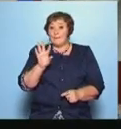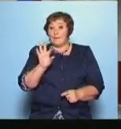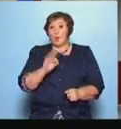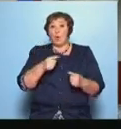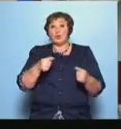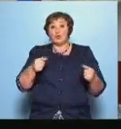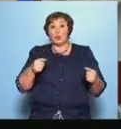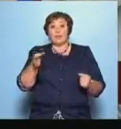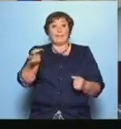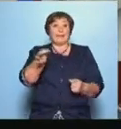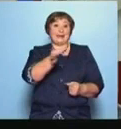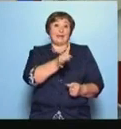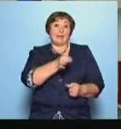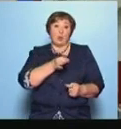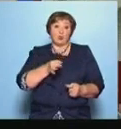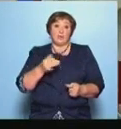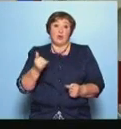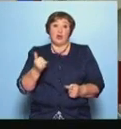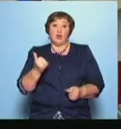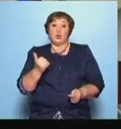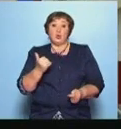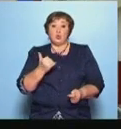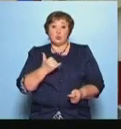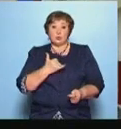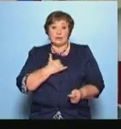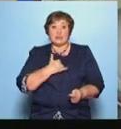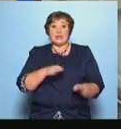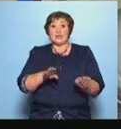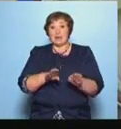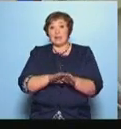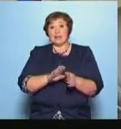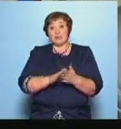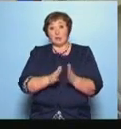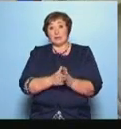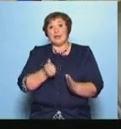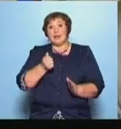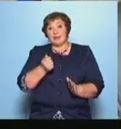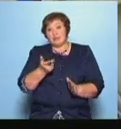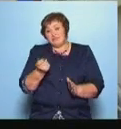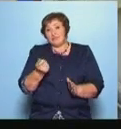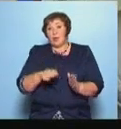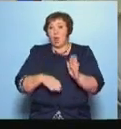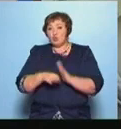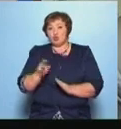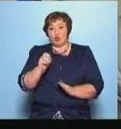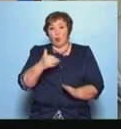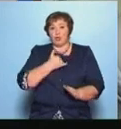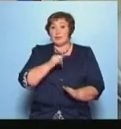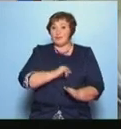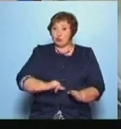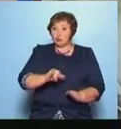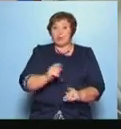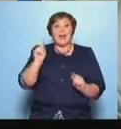другим регионам у нас... Там ситуация несколько лучше, чем у нас в Удмуртии.